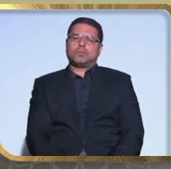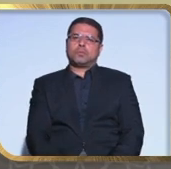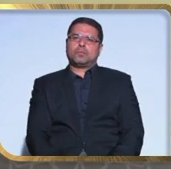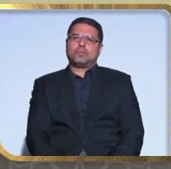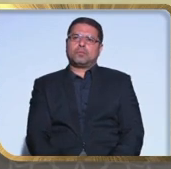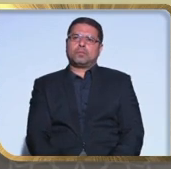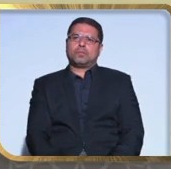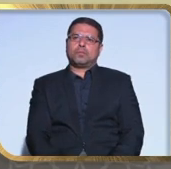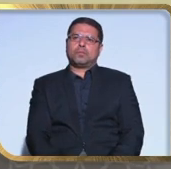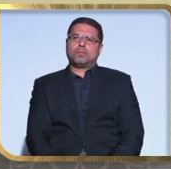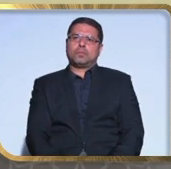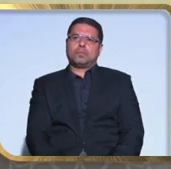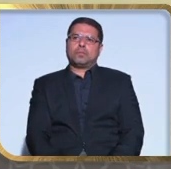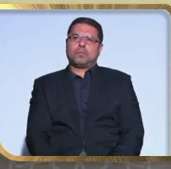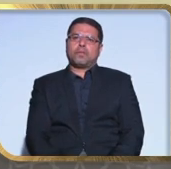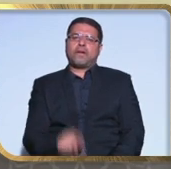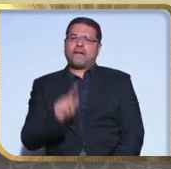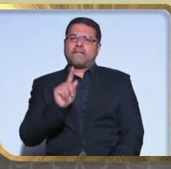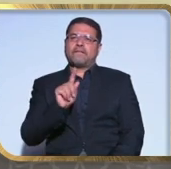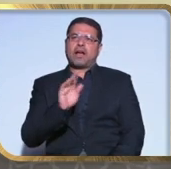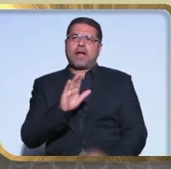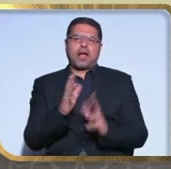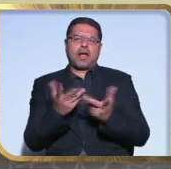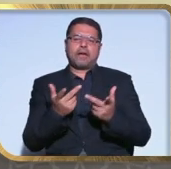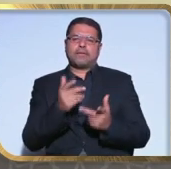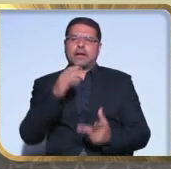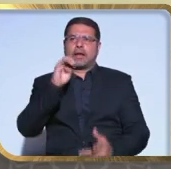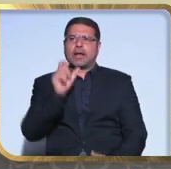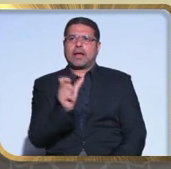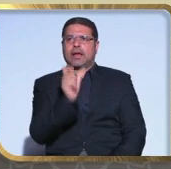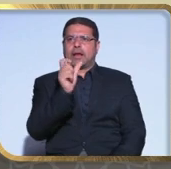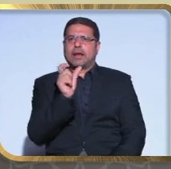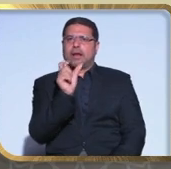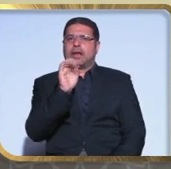اخذتهم فكيف كان